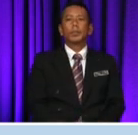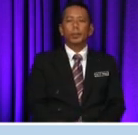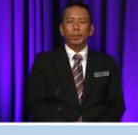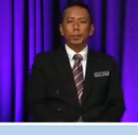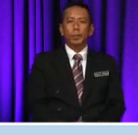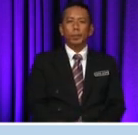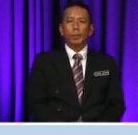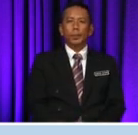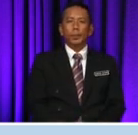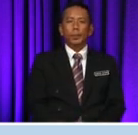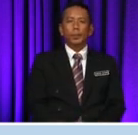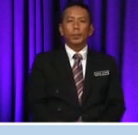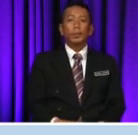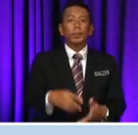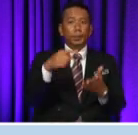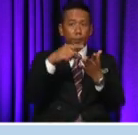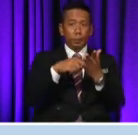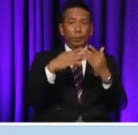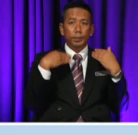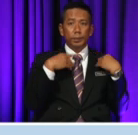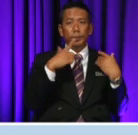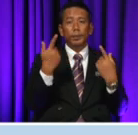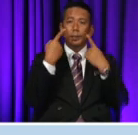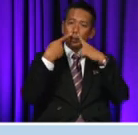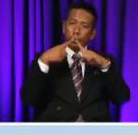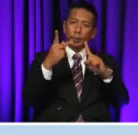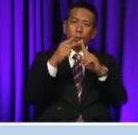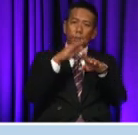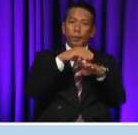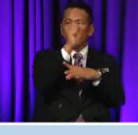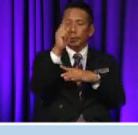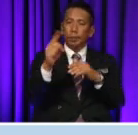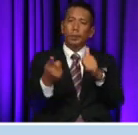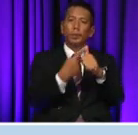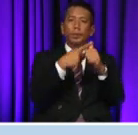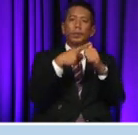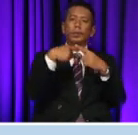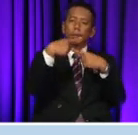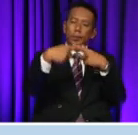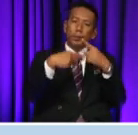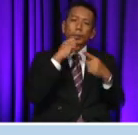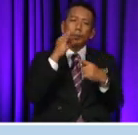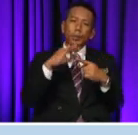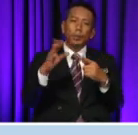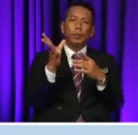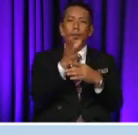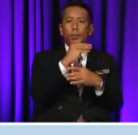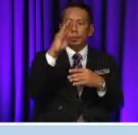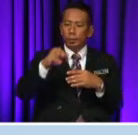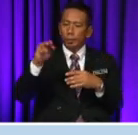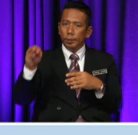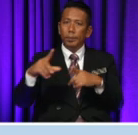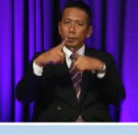jadi ini adalah jawaban kepada soalnya yang pertama jadi apabila syafiqah dan anak-anak murid yang lain